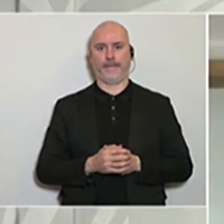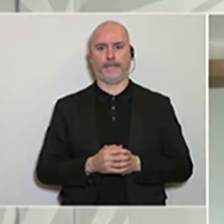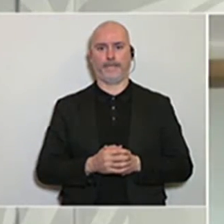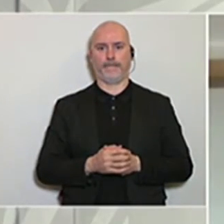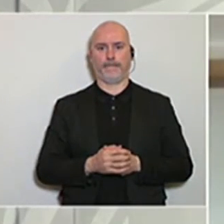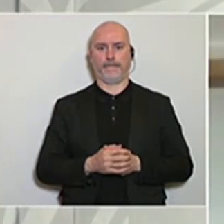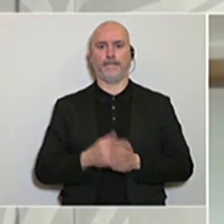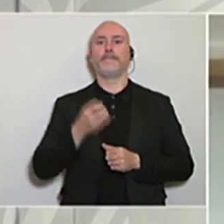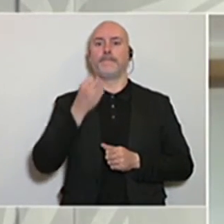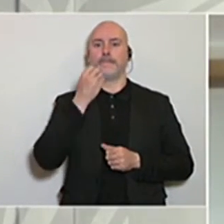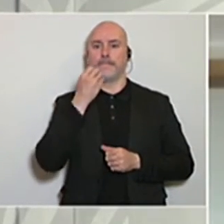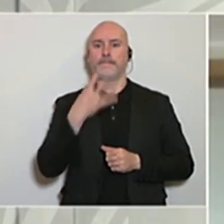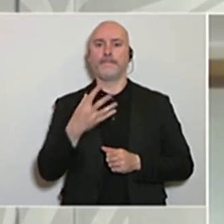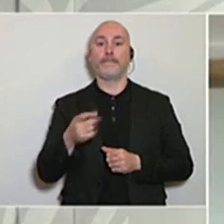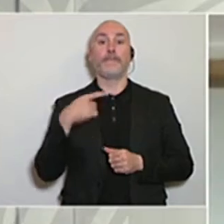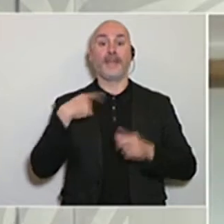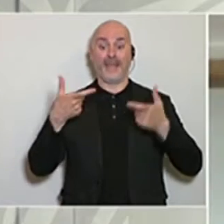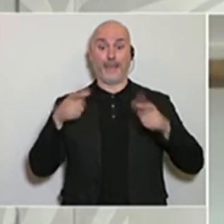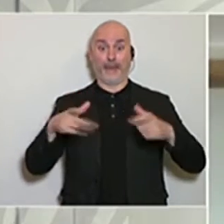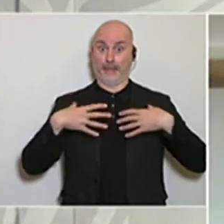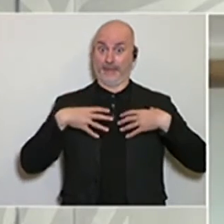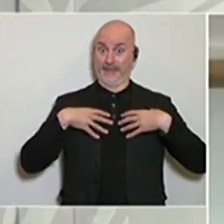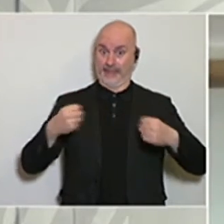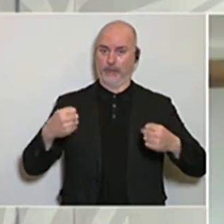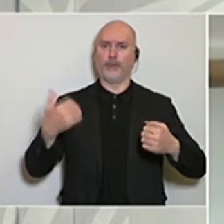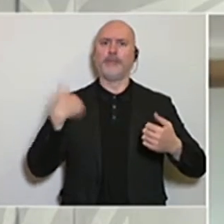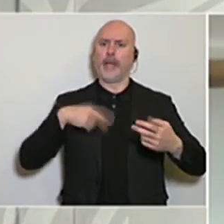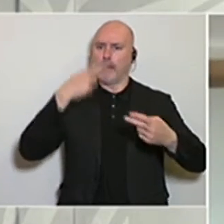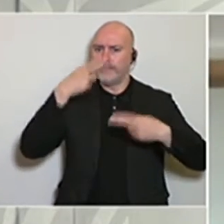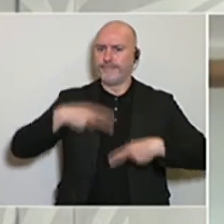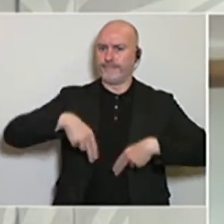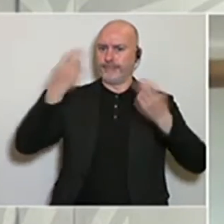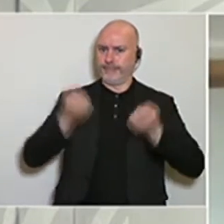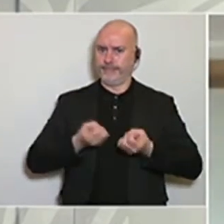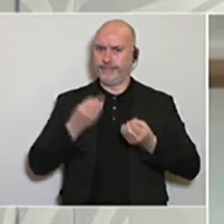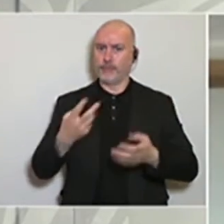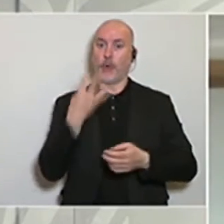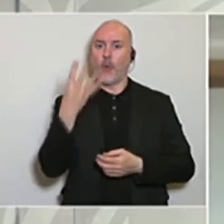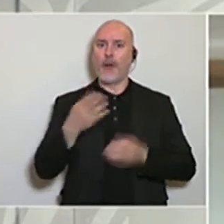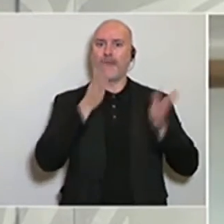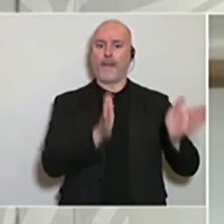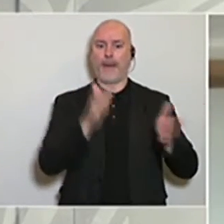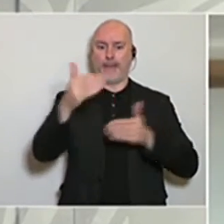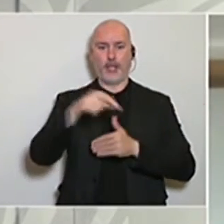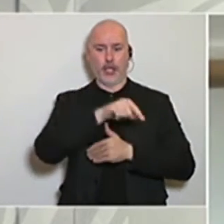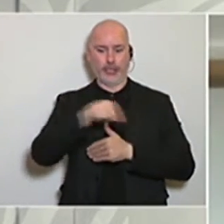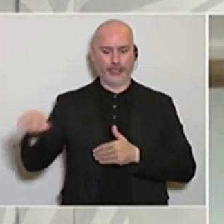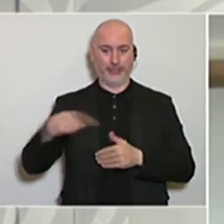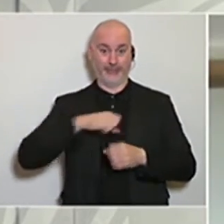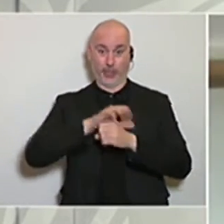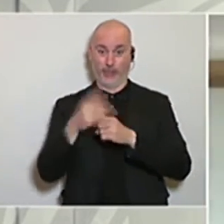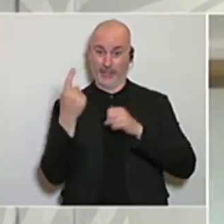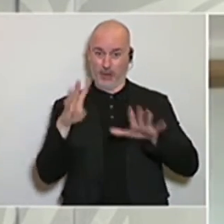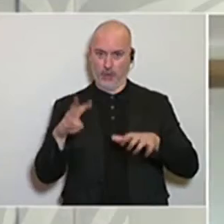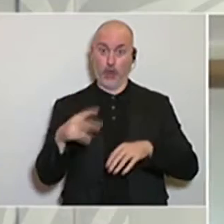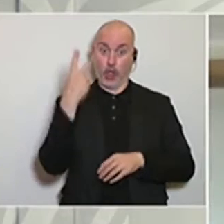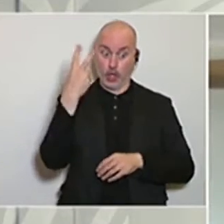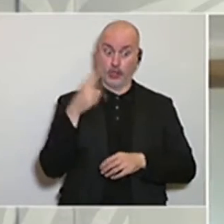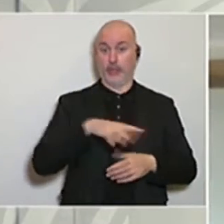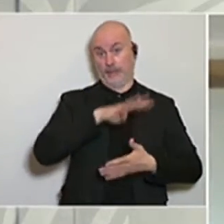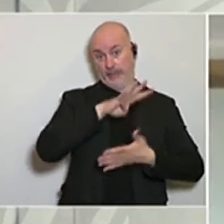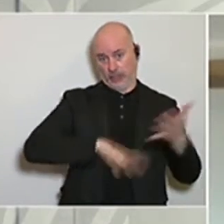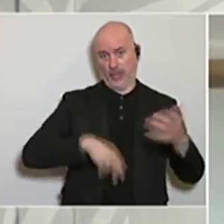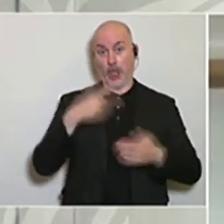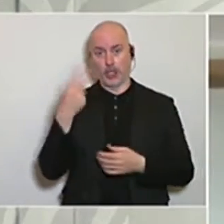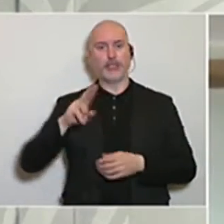Gràcies. El Departament de Salut va anunciar que tancaria 4 pavellons habilitats per Covid-19, 2 a Barcelona i 2 a Vic. Voldria